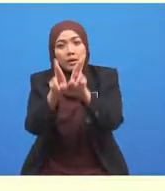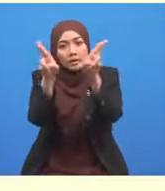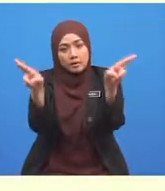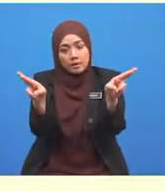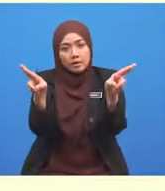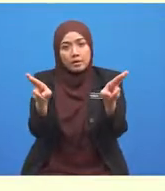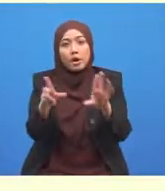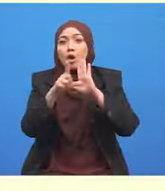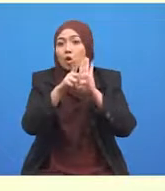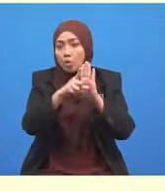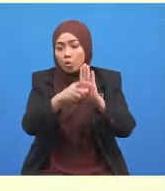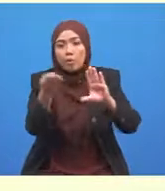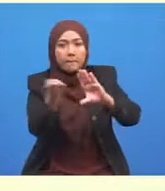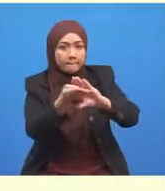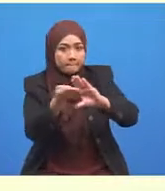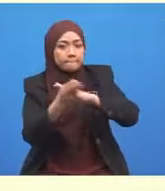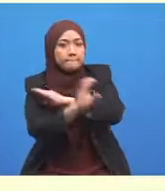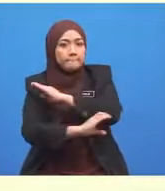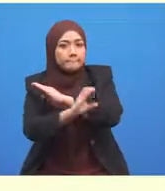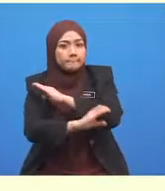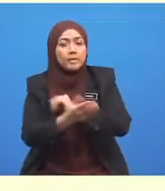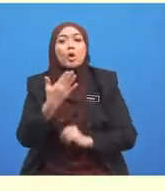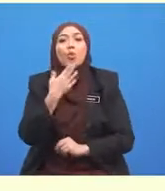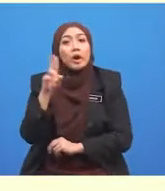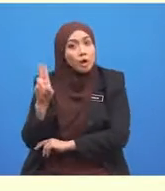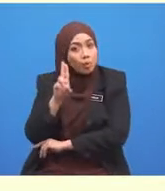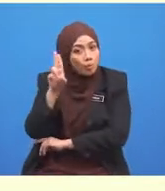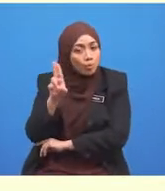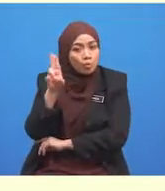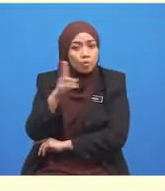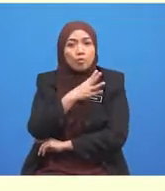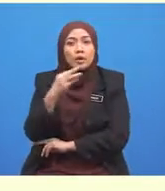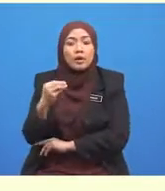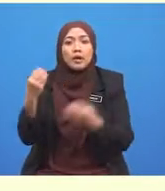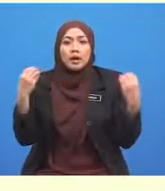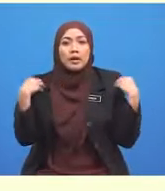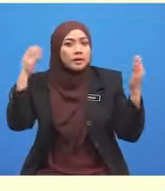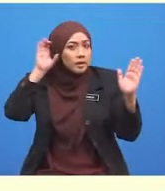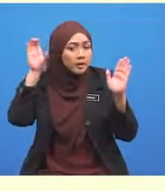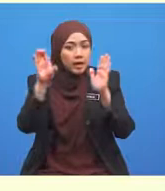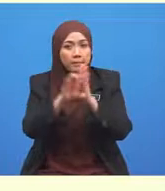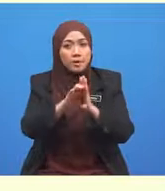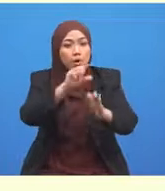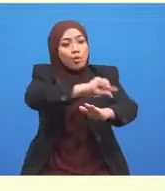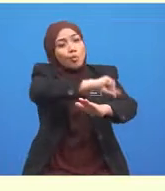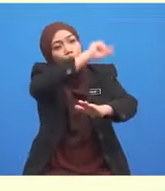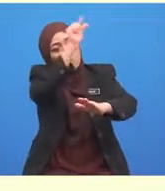Negara, berwarna ungu dan mempunyai gambar Gunung